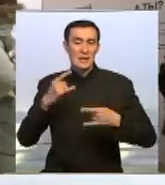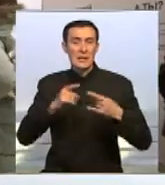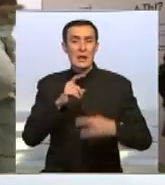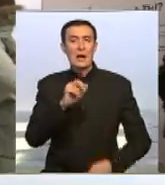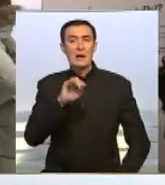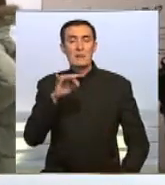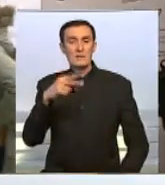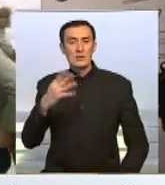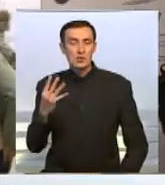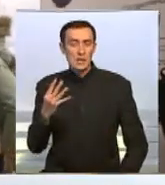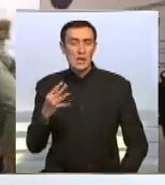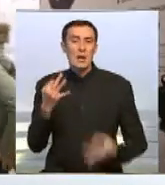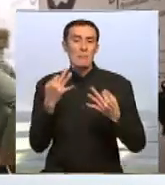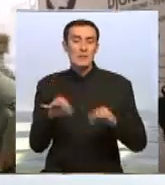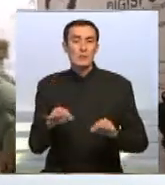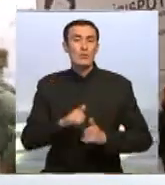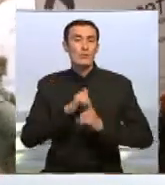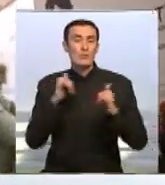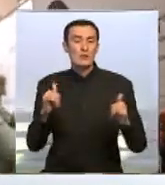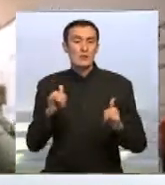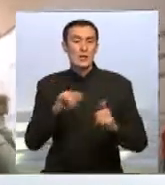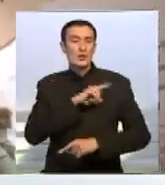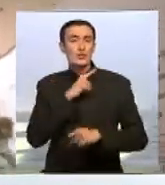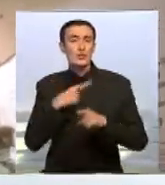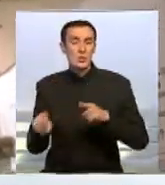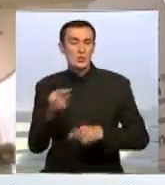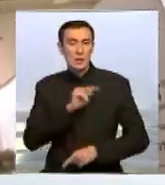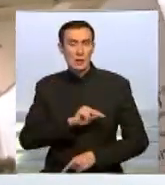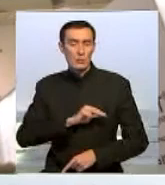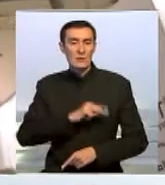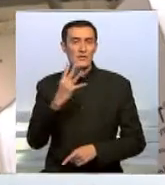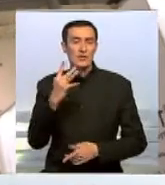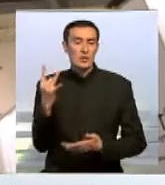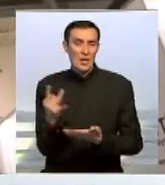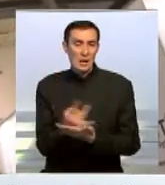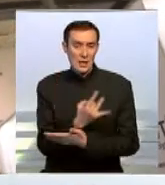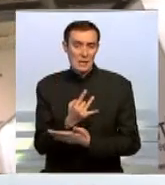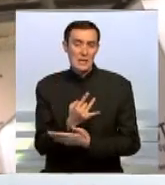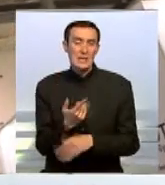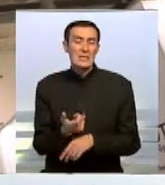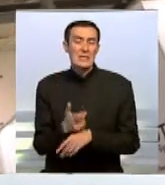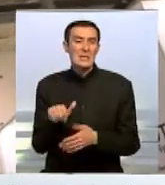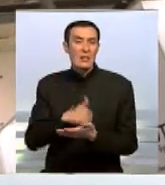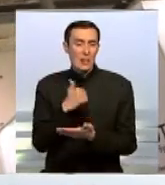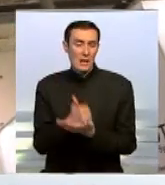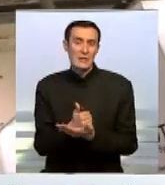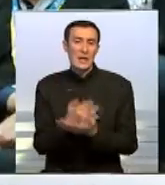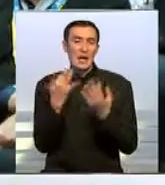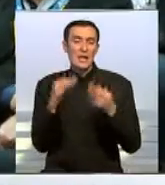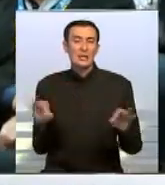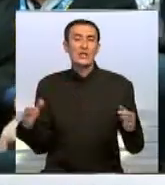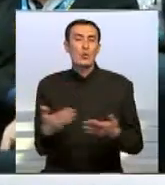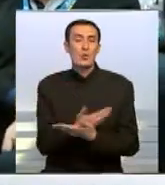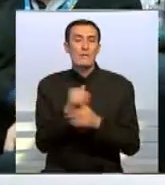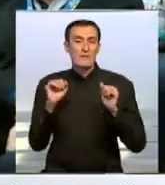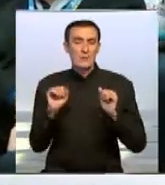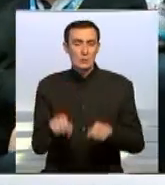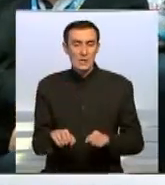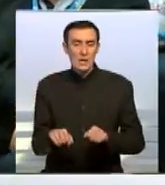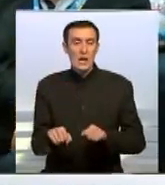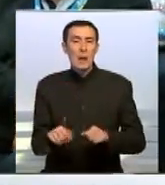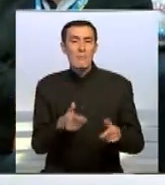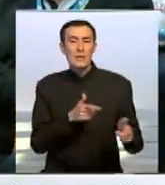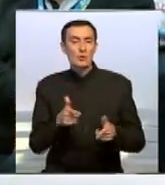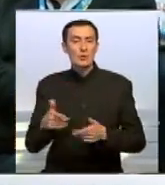«Хабар-24». Роботизация позволила увеличить производительность труда в 4 раза. Но самое главное, она открыла новые возможности в